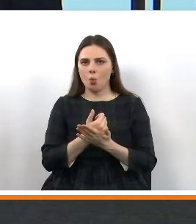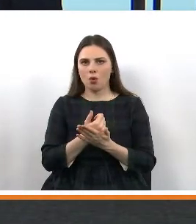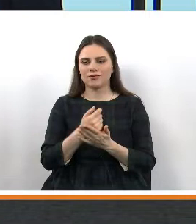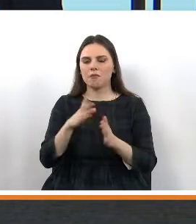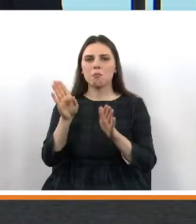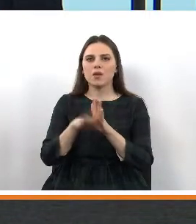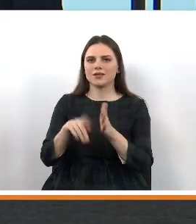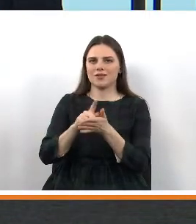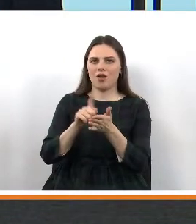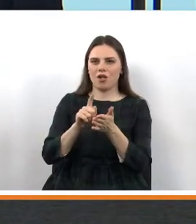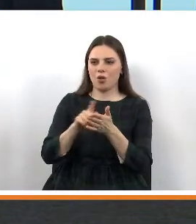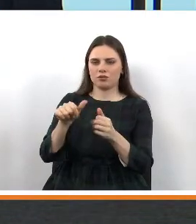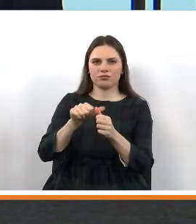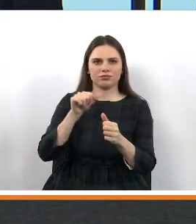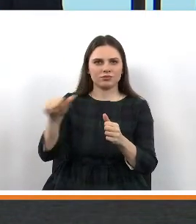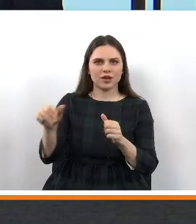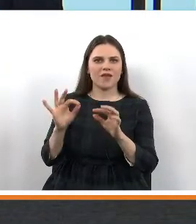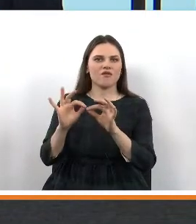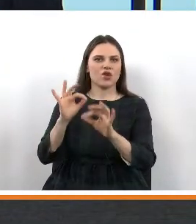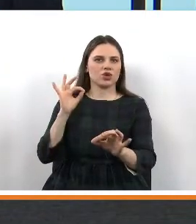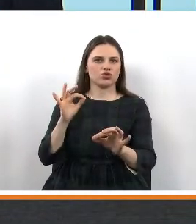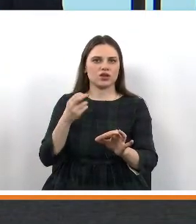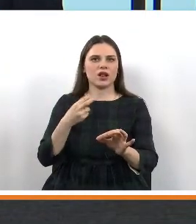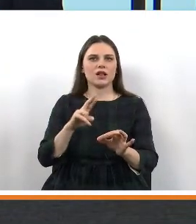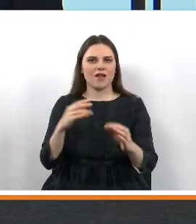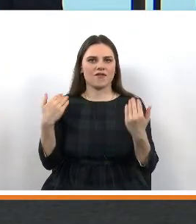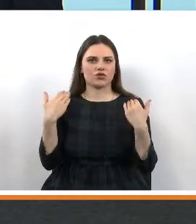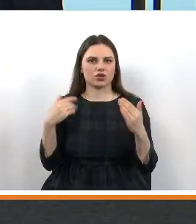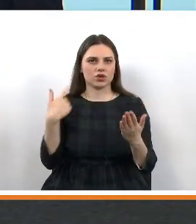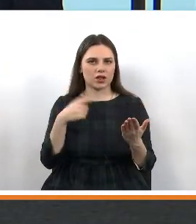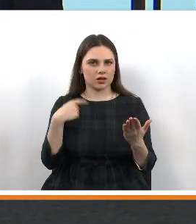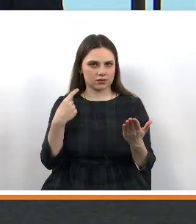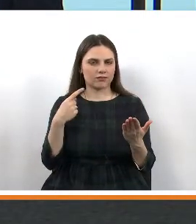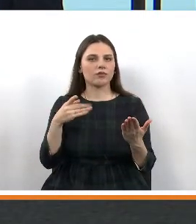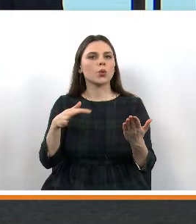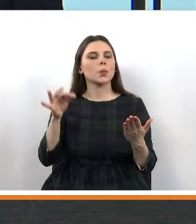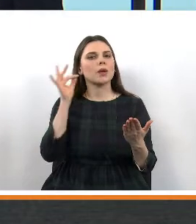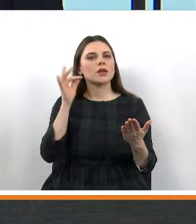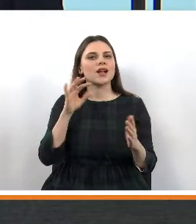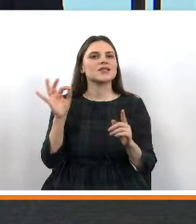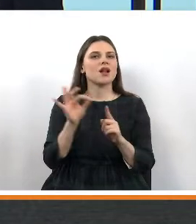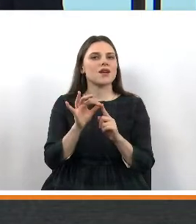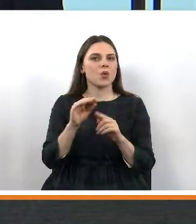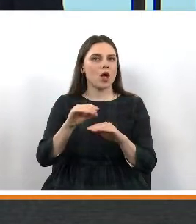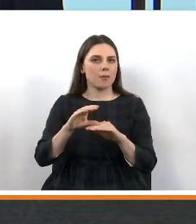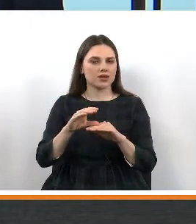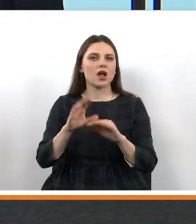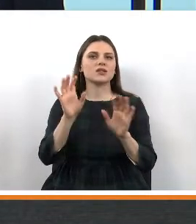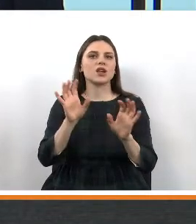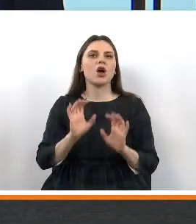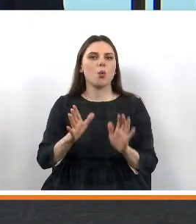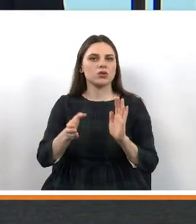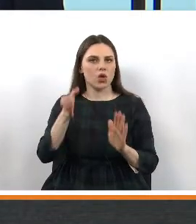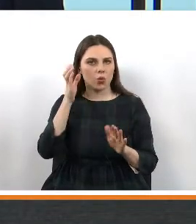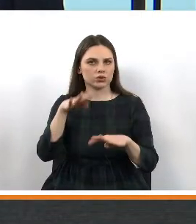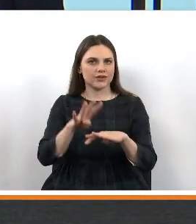налогообложению и о вычетах для физических лиц. У нас есть упоминание целевого капитала в законе о научном фонде, что он может